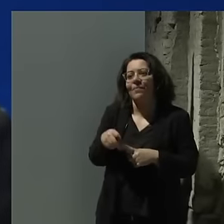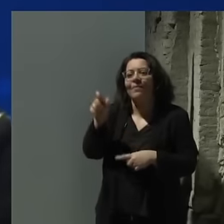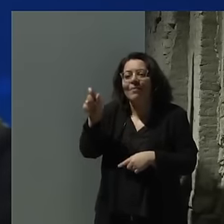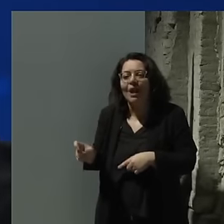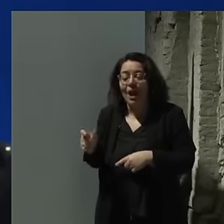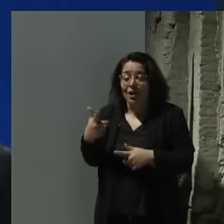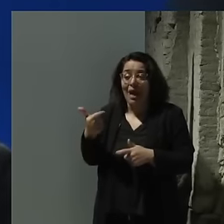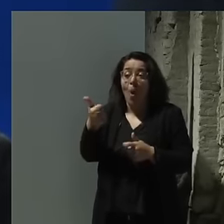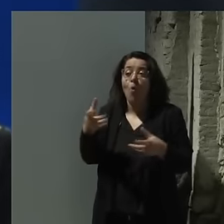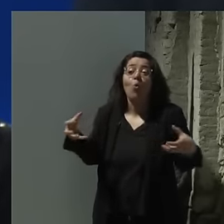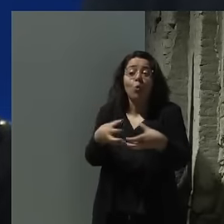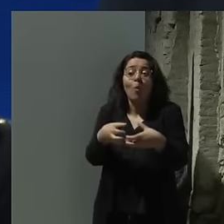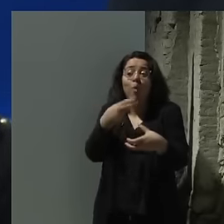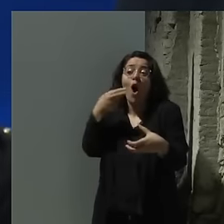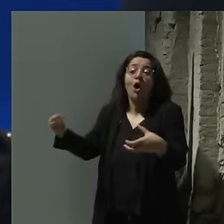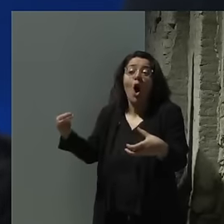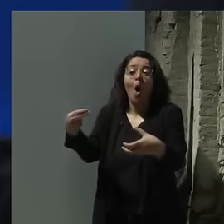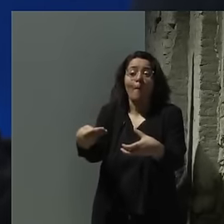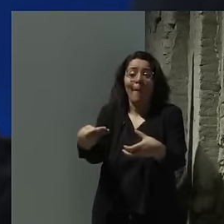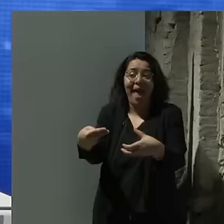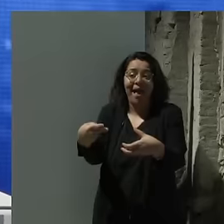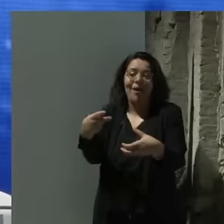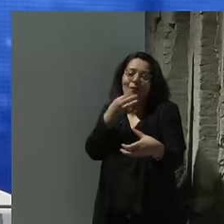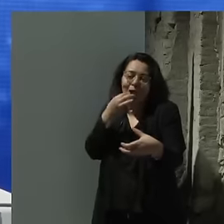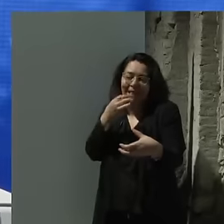riconosciuto nel suo ambiente e quindi